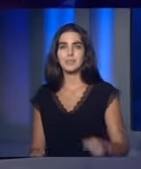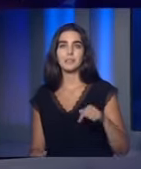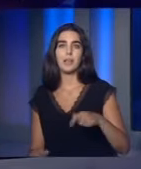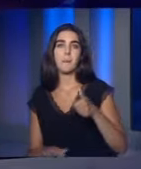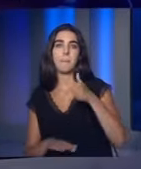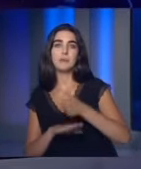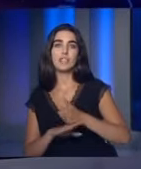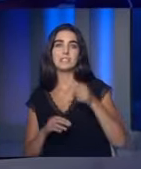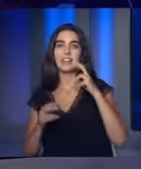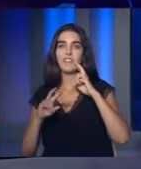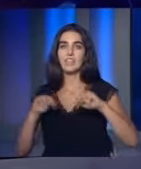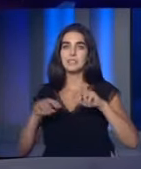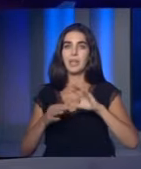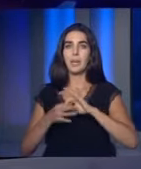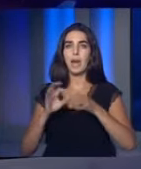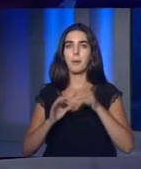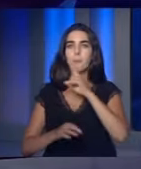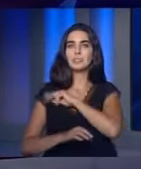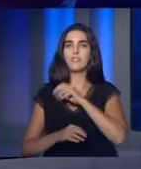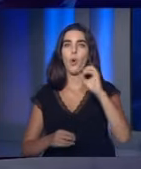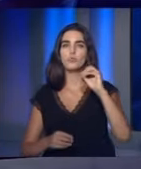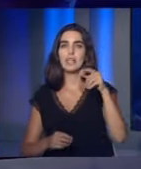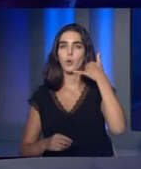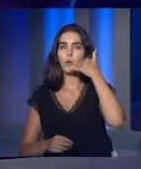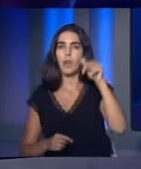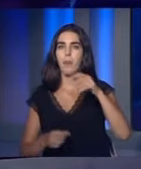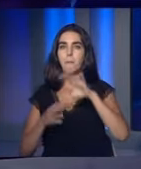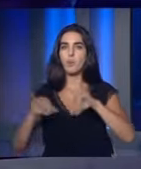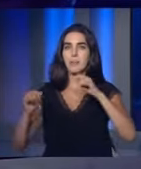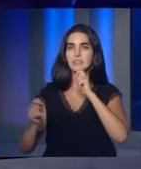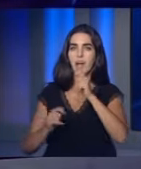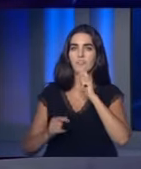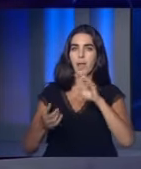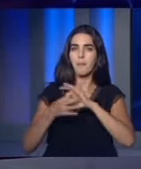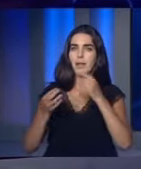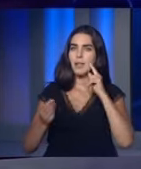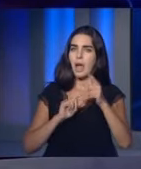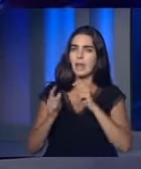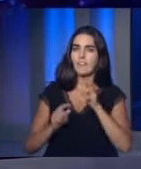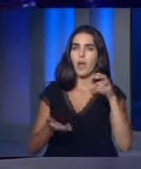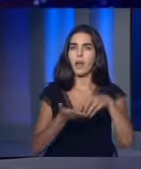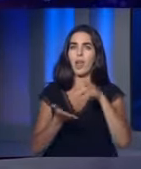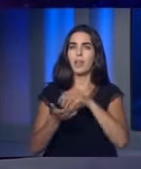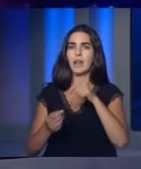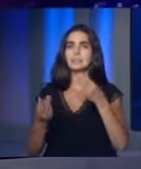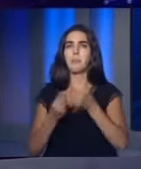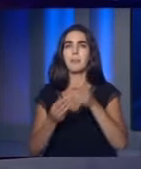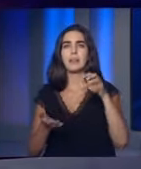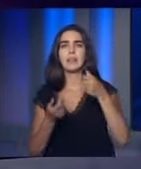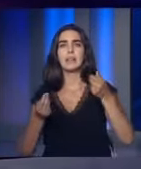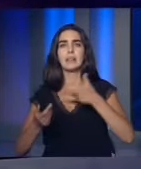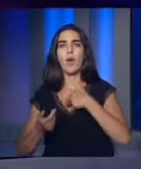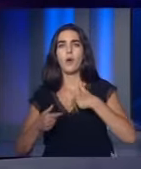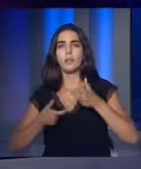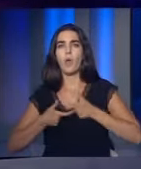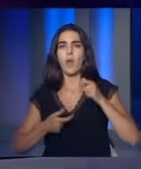المجلس التنفيذي لنقابة موظفي أوجيرو في مؤتمر صحفي أثار مسألة مطالب موظفي القطاع، وتساءل عن سبب تعمد